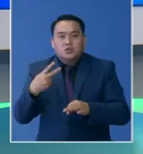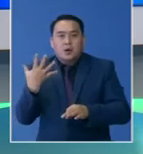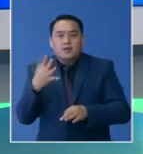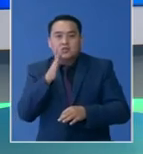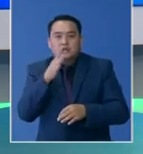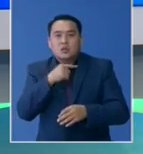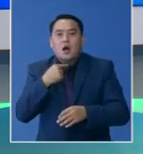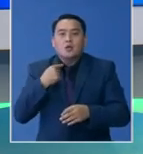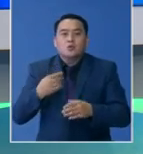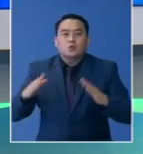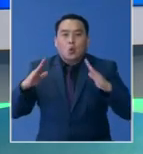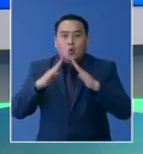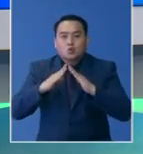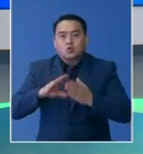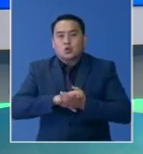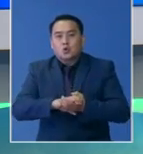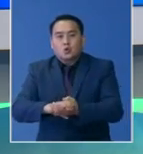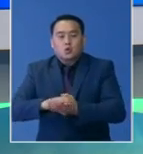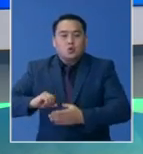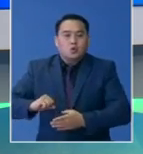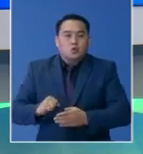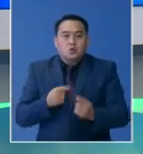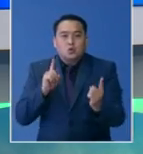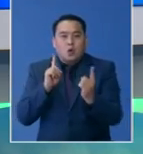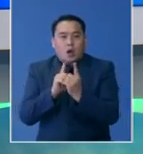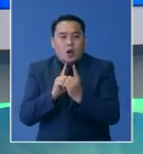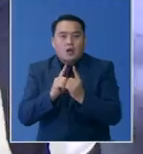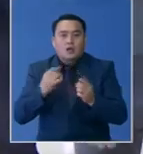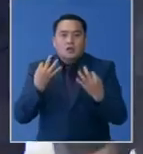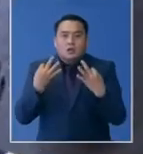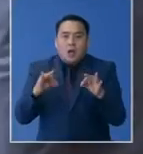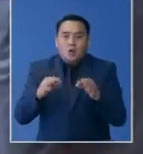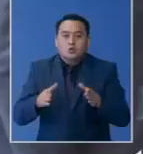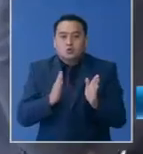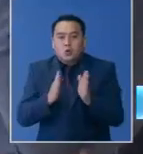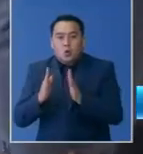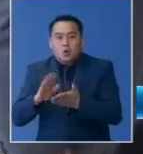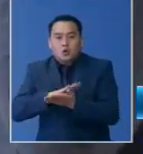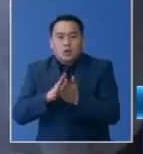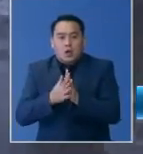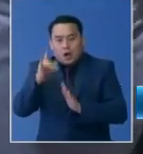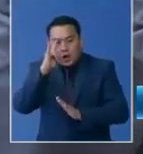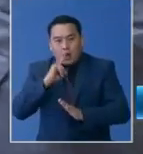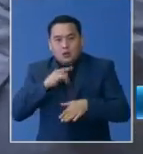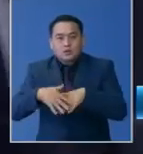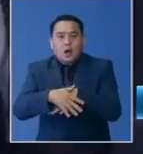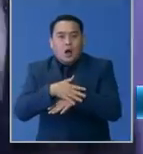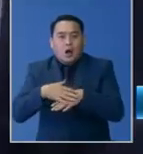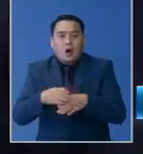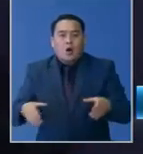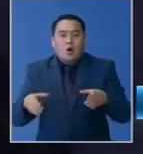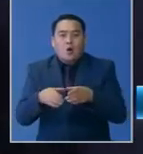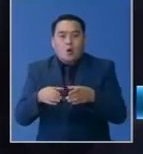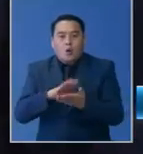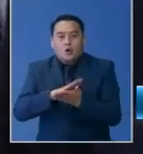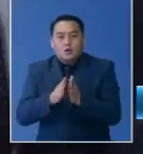бүгін Талдықорғандағы достық үйінде дөңгелек үстел өтті. Шара тәуелсіздік тұғыры қоғамдық келісім атты Қазақстан халқы ассамблеясы қоғамдық